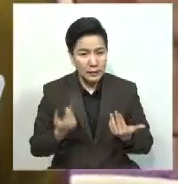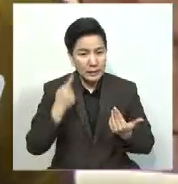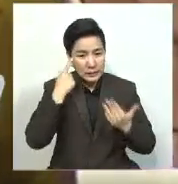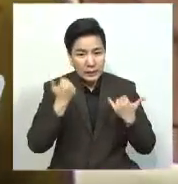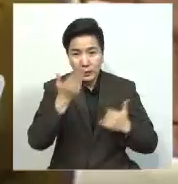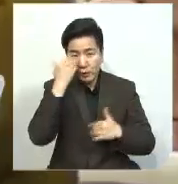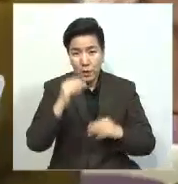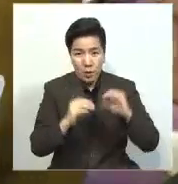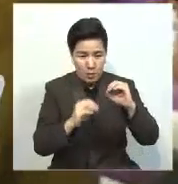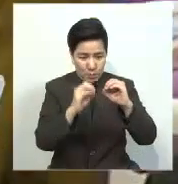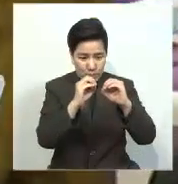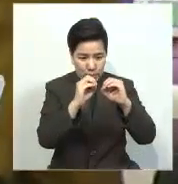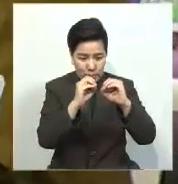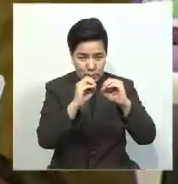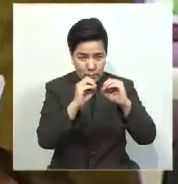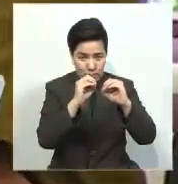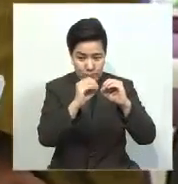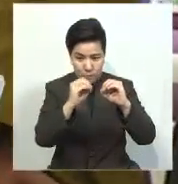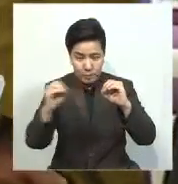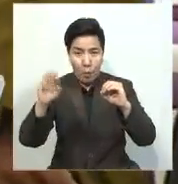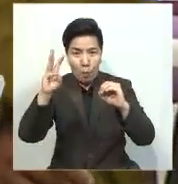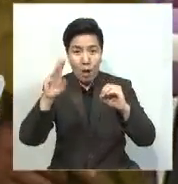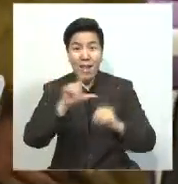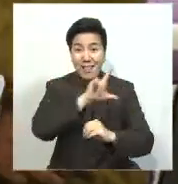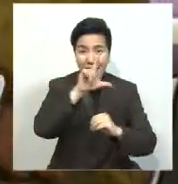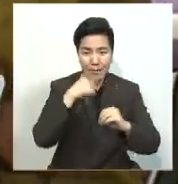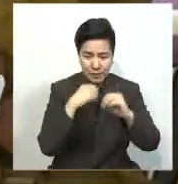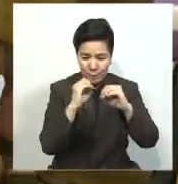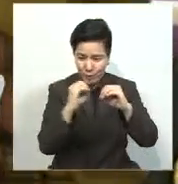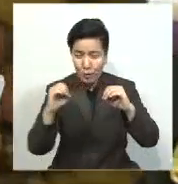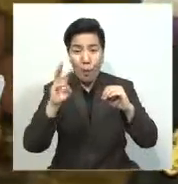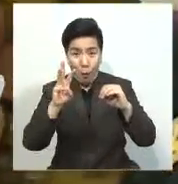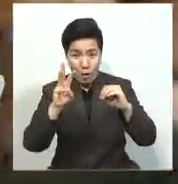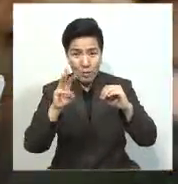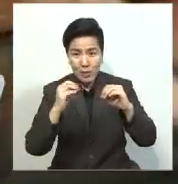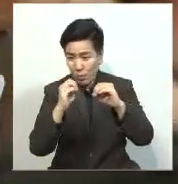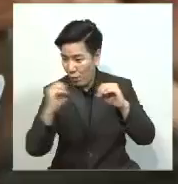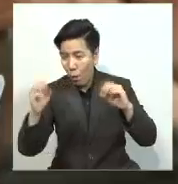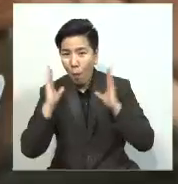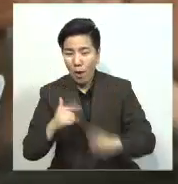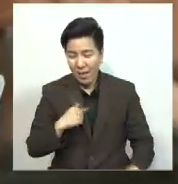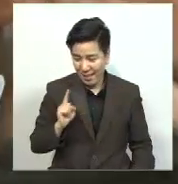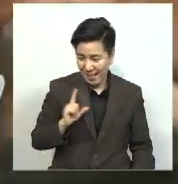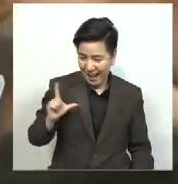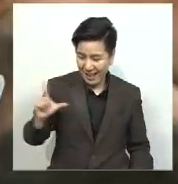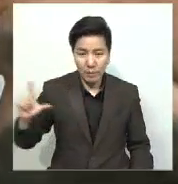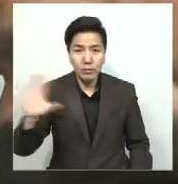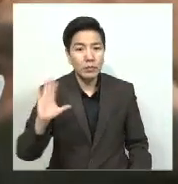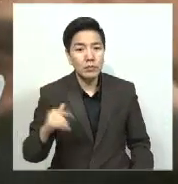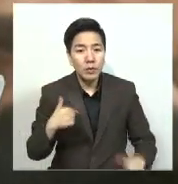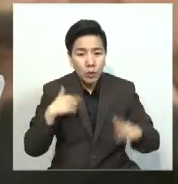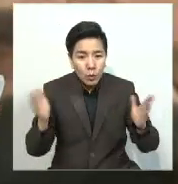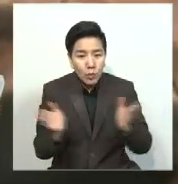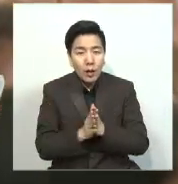ย่าลืมศูนย์อีก6ตัวล้านนี่มีศูนย์6ตัวนะไม่ใช่คนละ1ล้านมีทั้งหมด